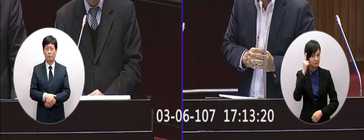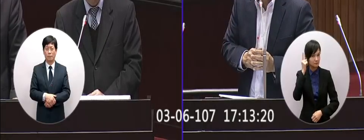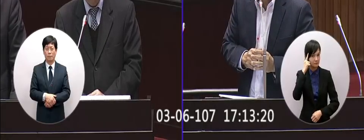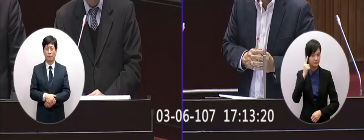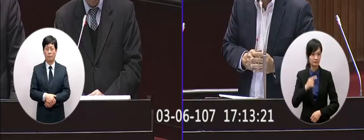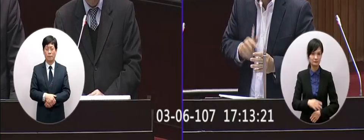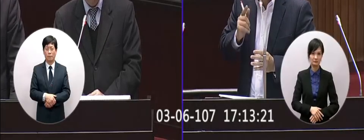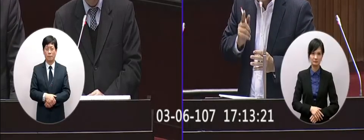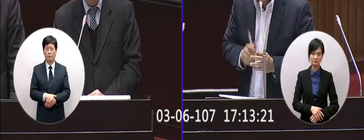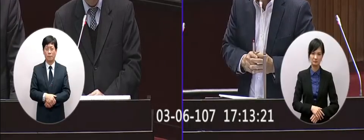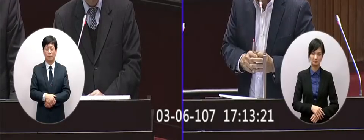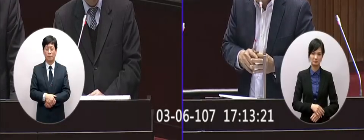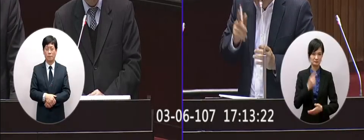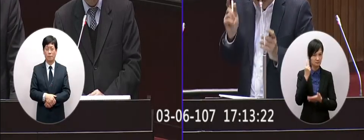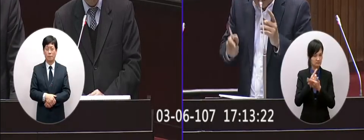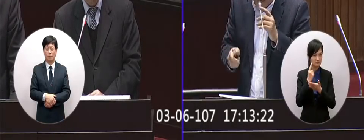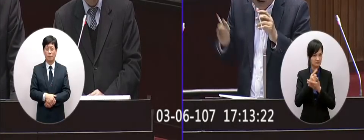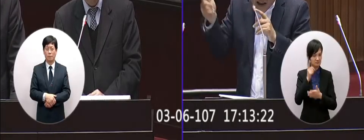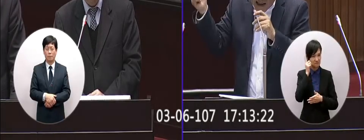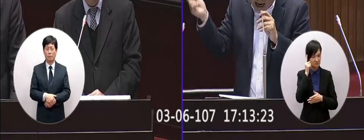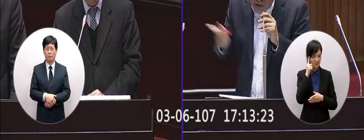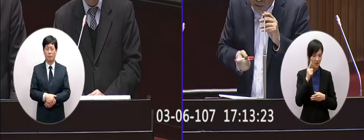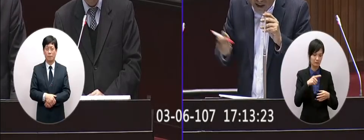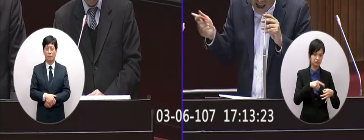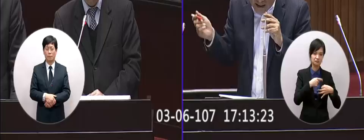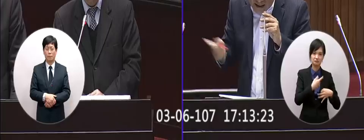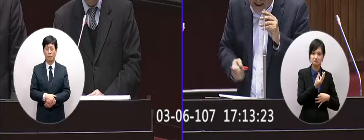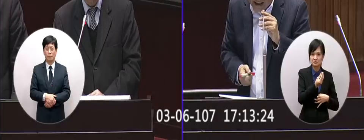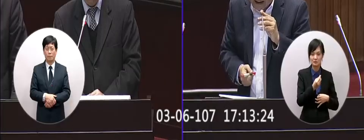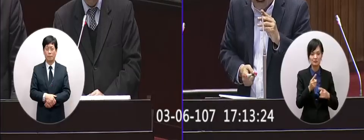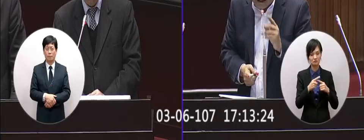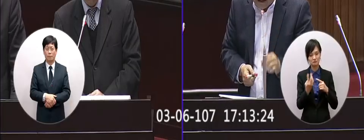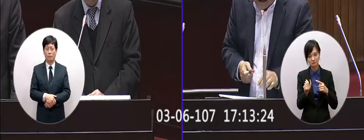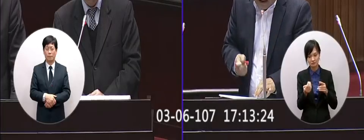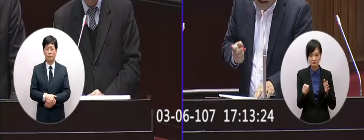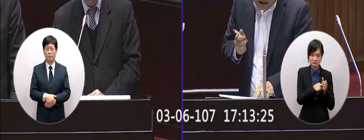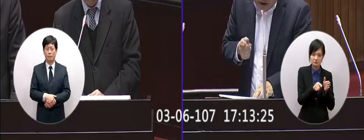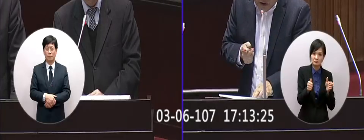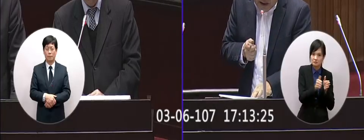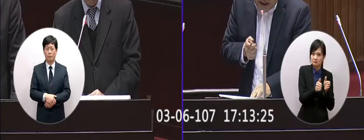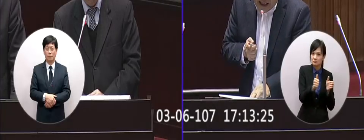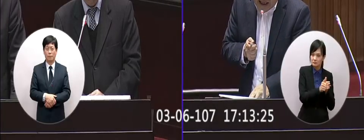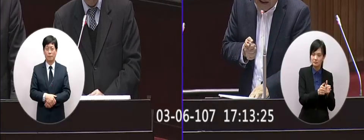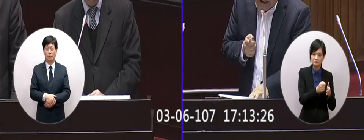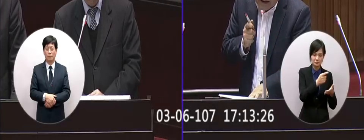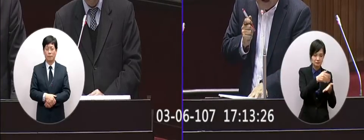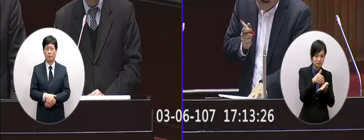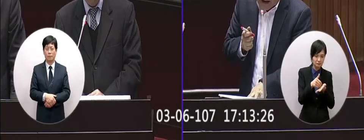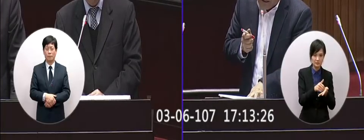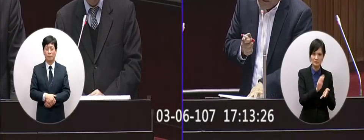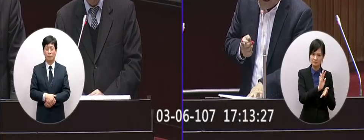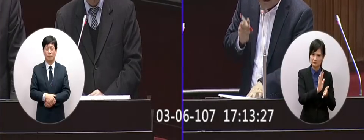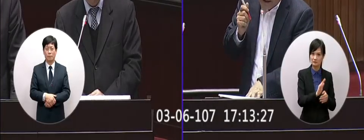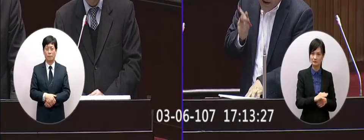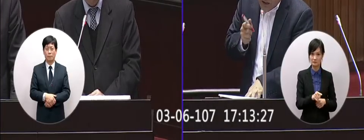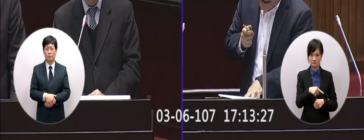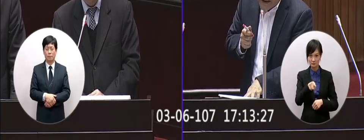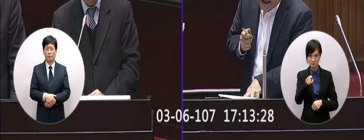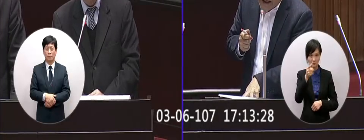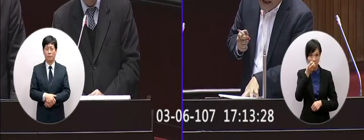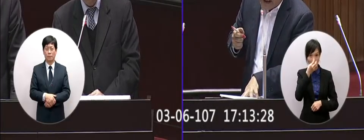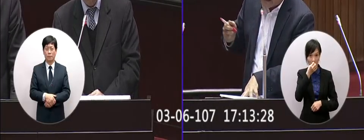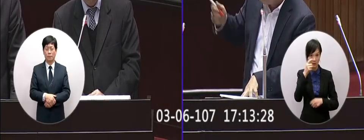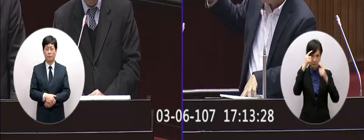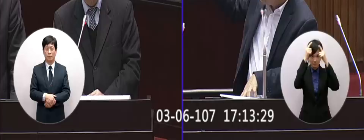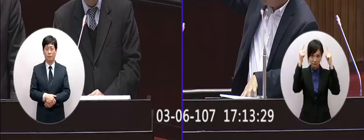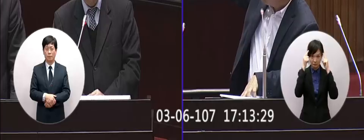后的财务啦、吼效益拢想着，拢人贵的人济尔。你去用香港迪士尼来看哦，它位